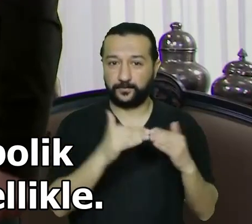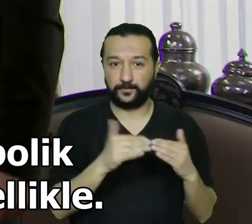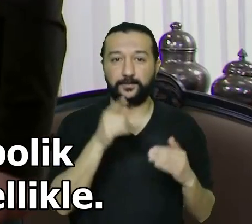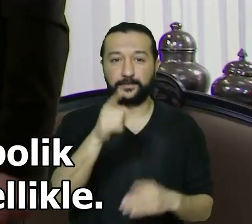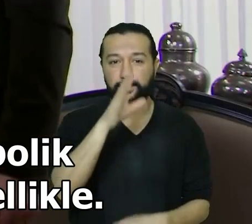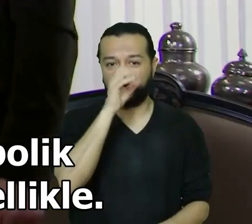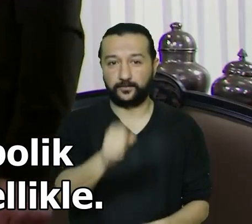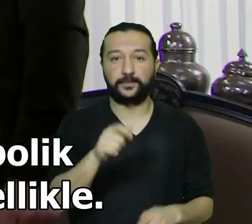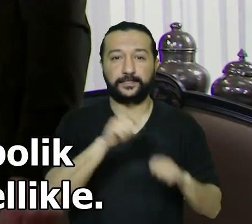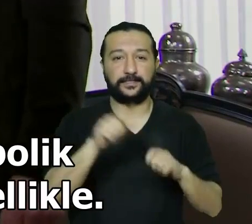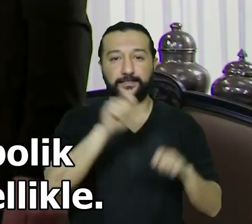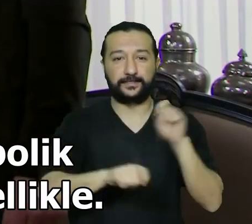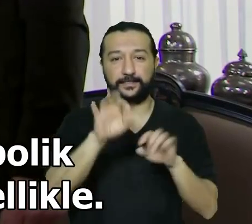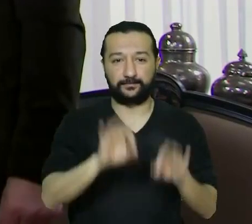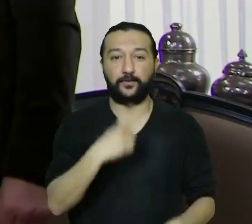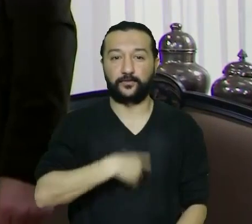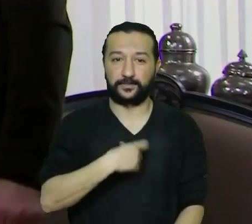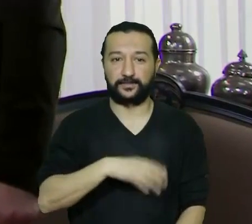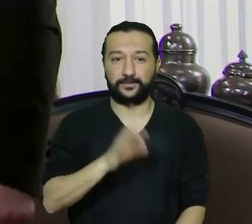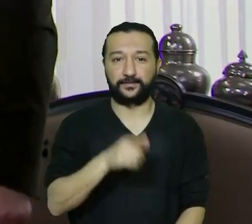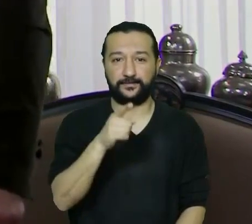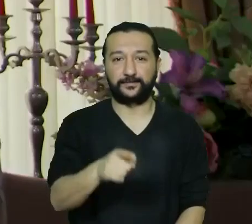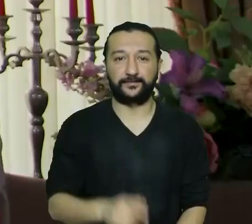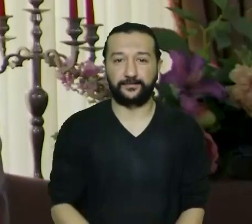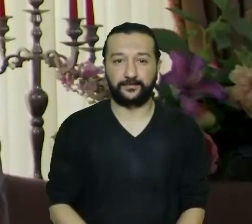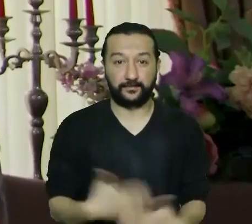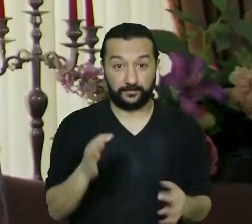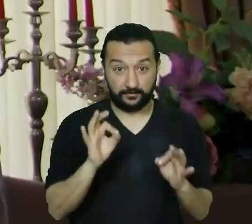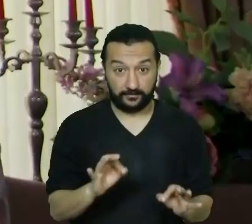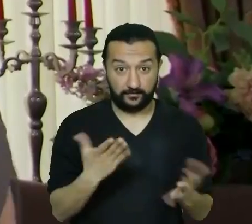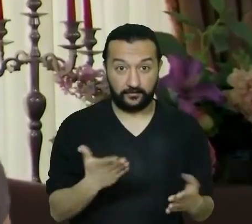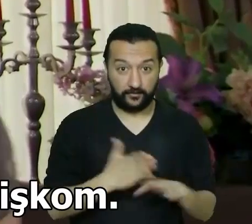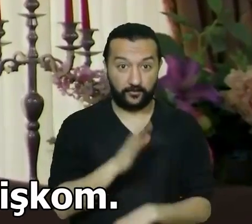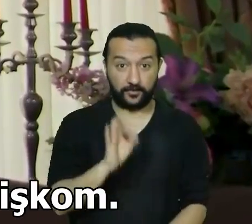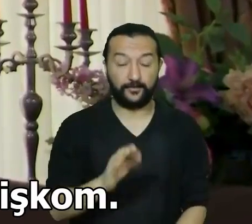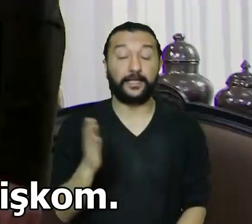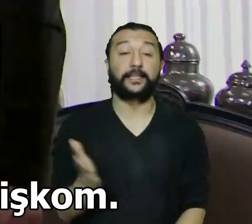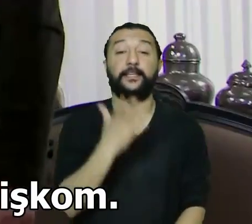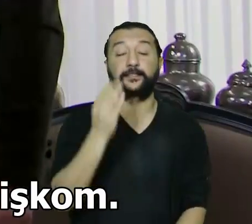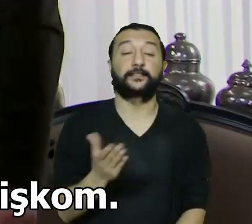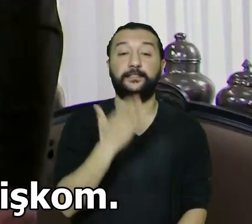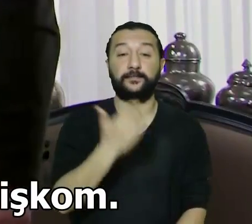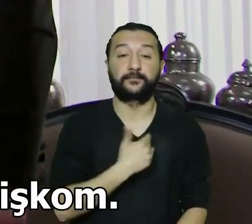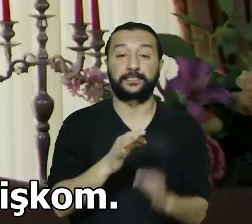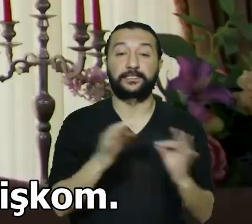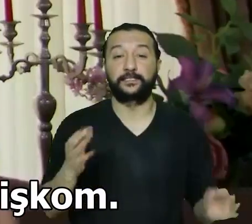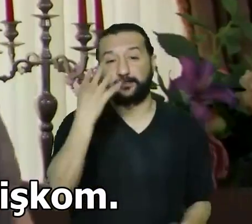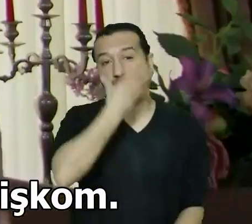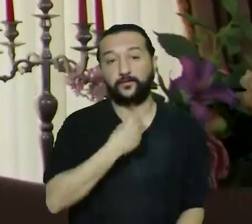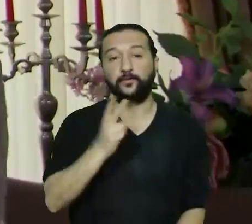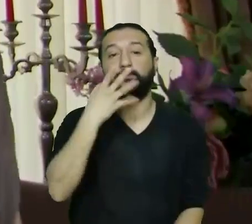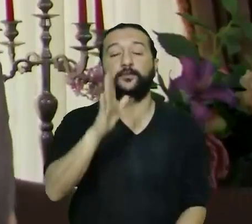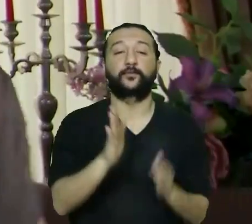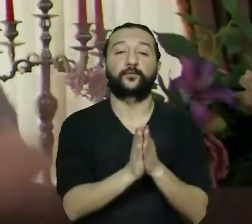Yunus heykeli yaptırdım. Ay. Özellikle. Ay. Ya. Her neyse. Bence hiç güzel bir sürpriz